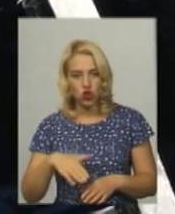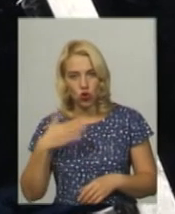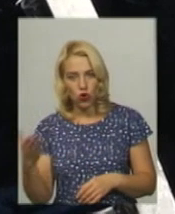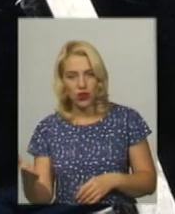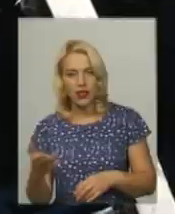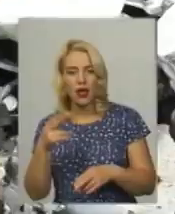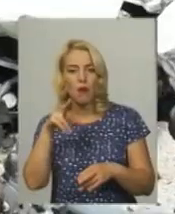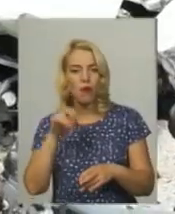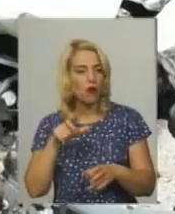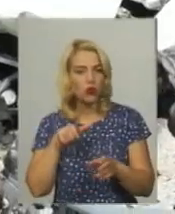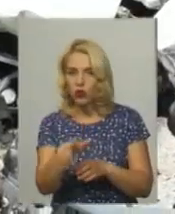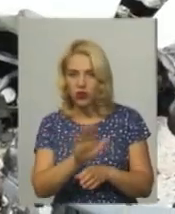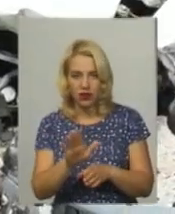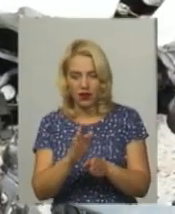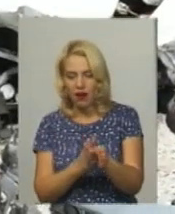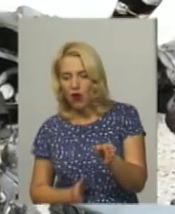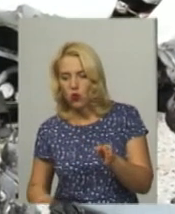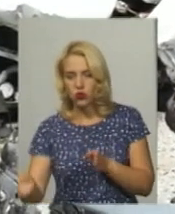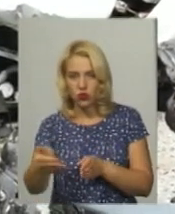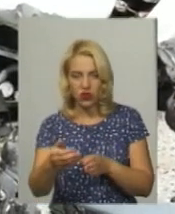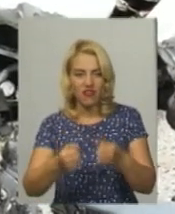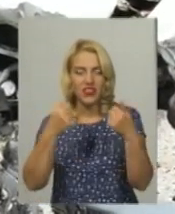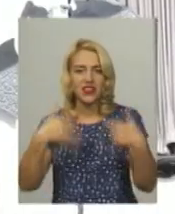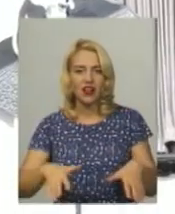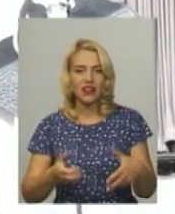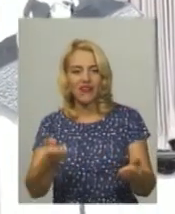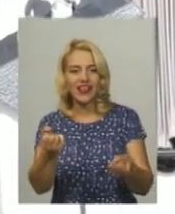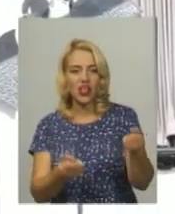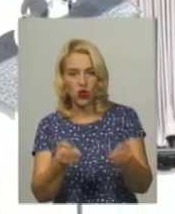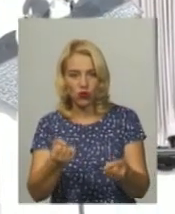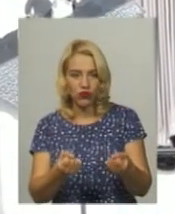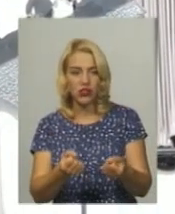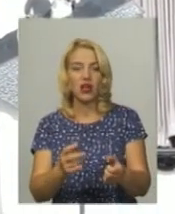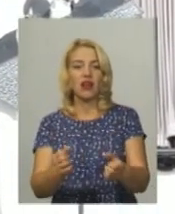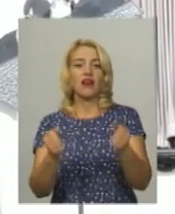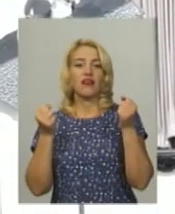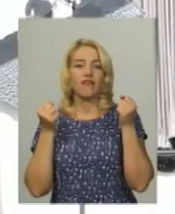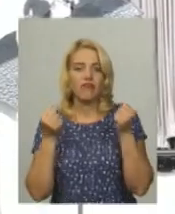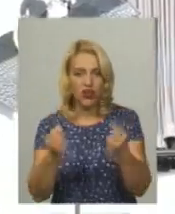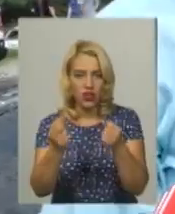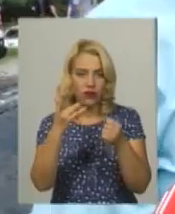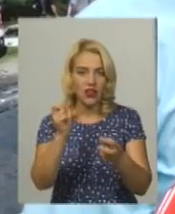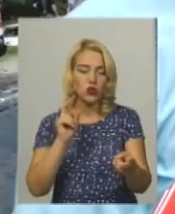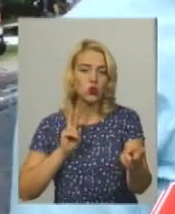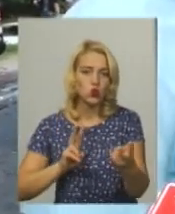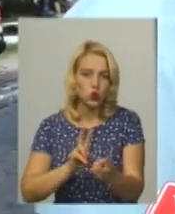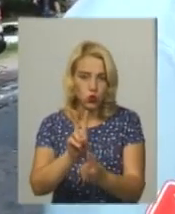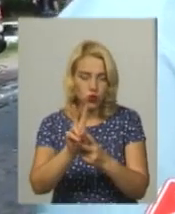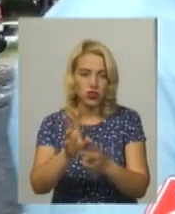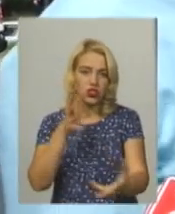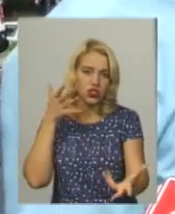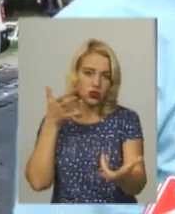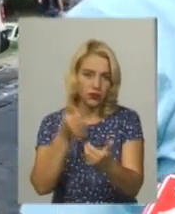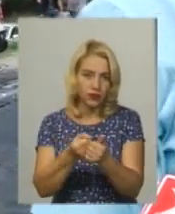узбіччю, де втратив керованість, в зв'язку з чим виїхав на зустрічну смугу руху та допустив зіткнення з